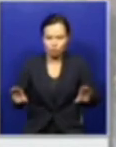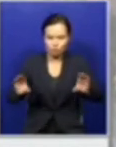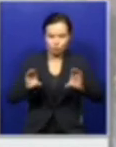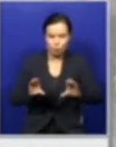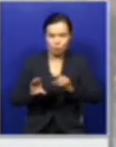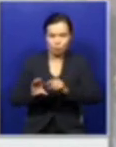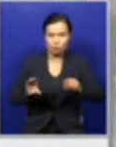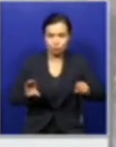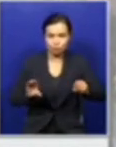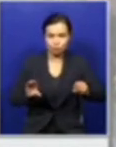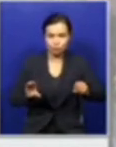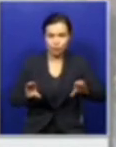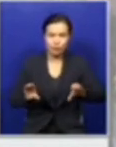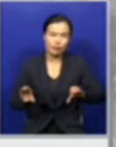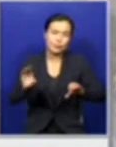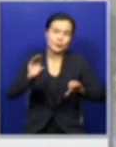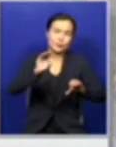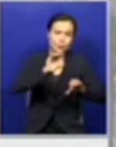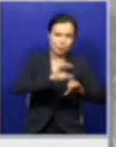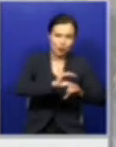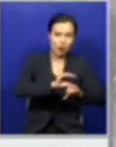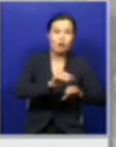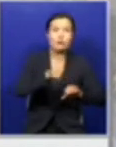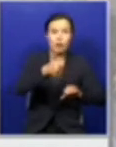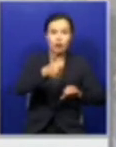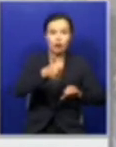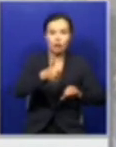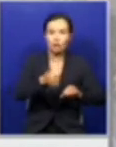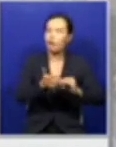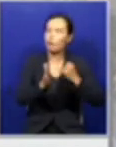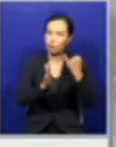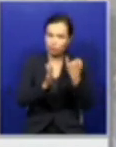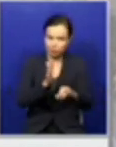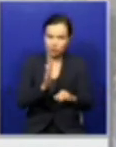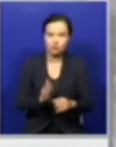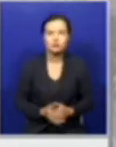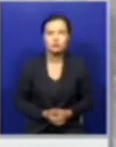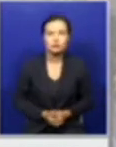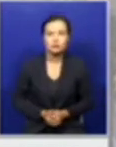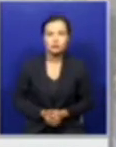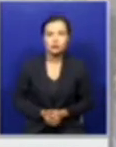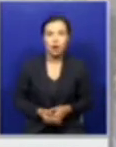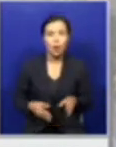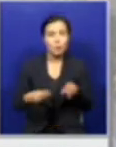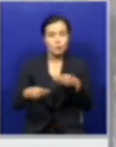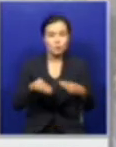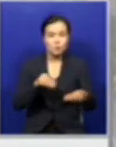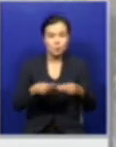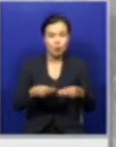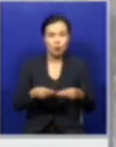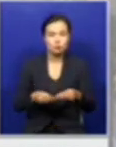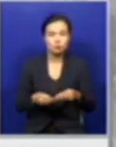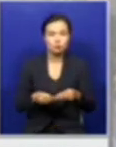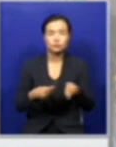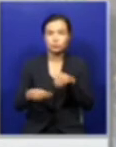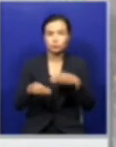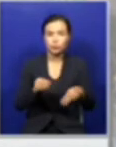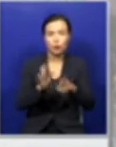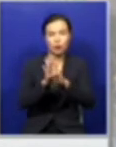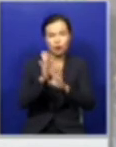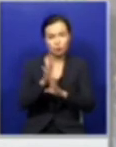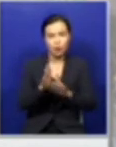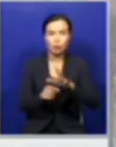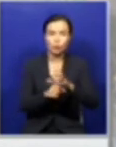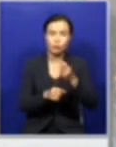ใส่ในงบประมาณเงินกู้เร่งด่วนนี้ซึ่งถือว่าไม่ถูกต้องการผ่อนปลนระเบียบโควิดนะครับควรผ่อน